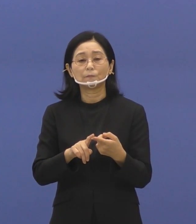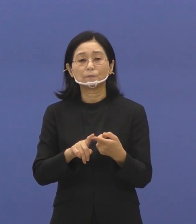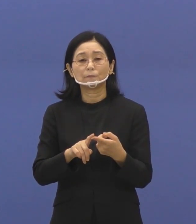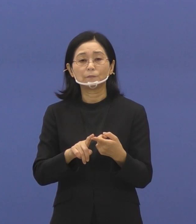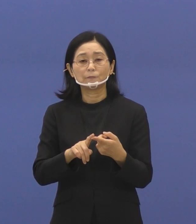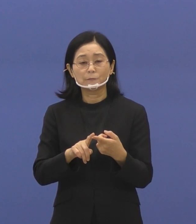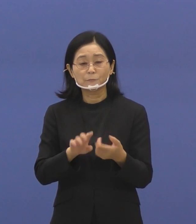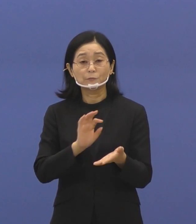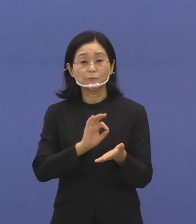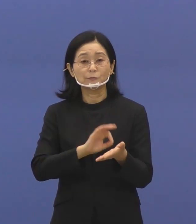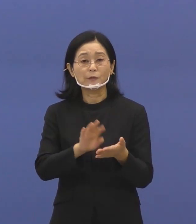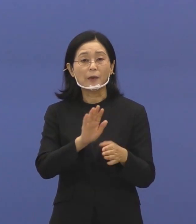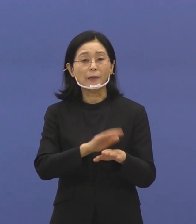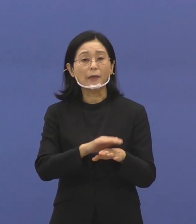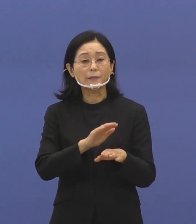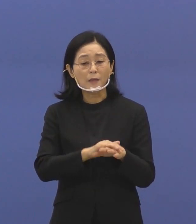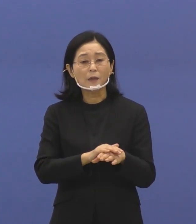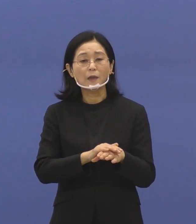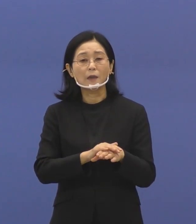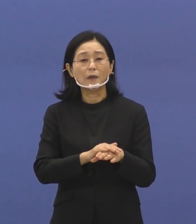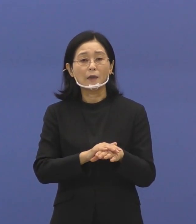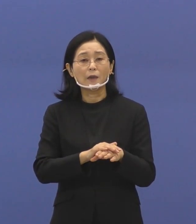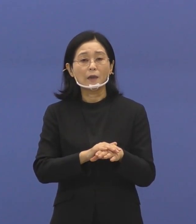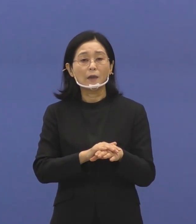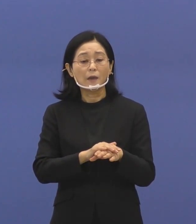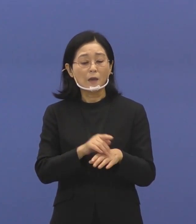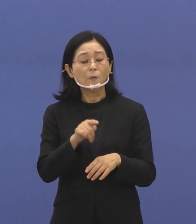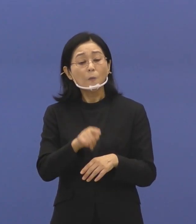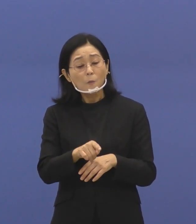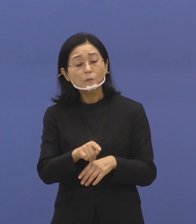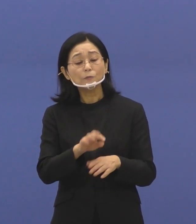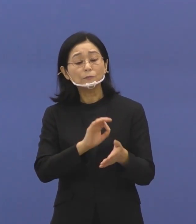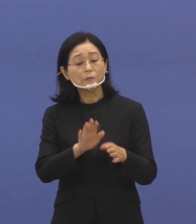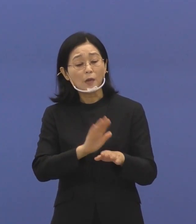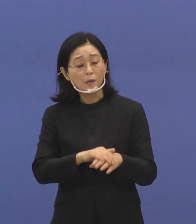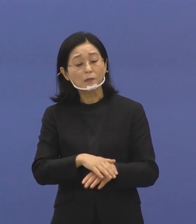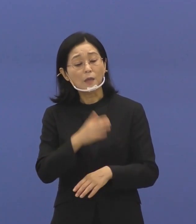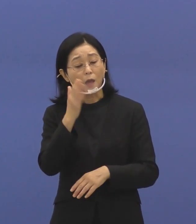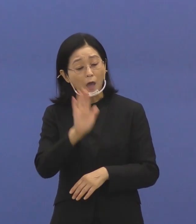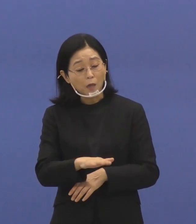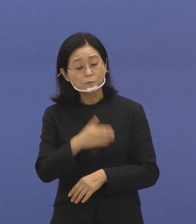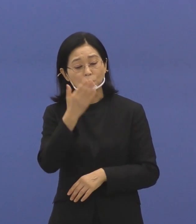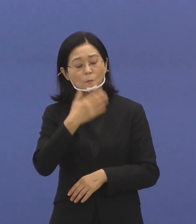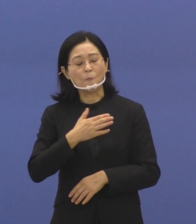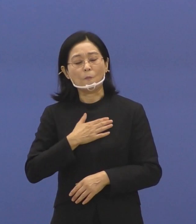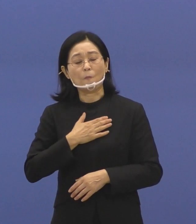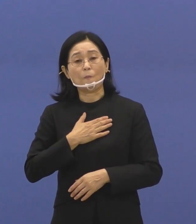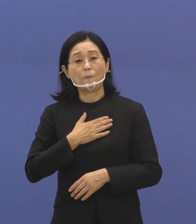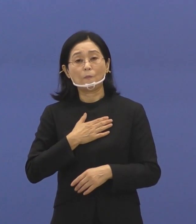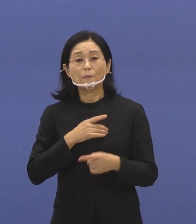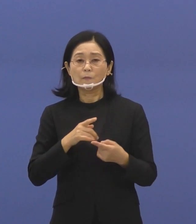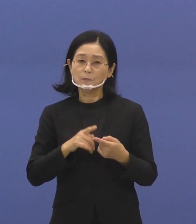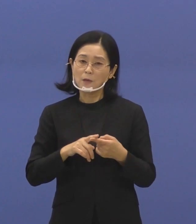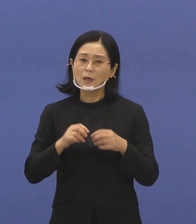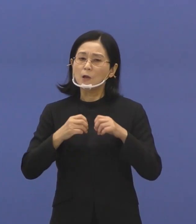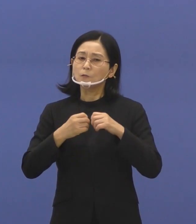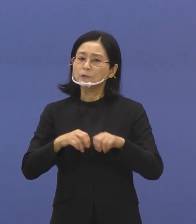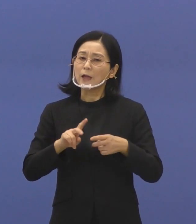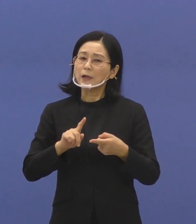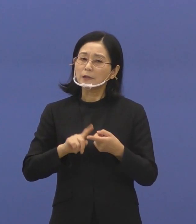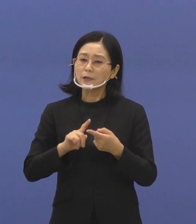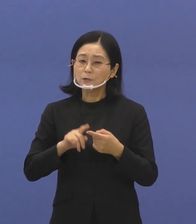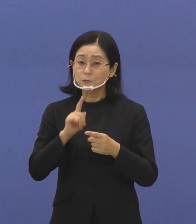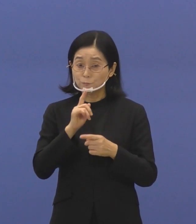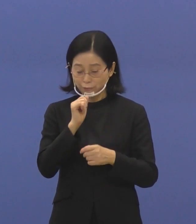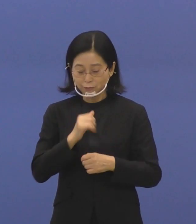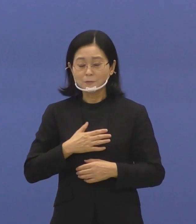使い道に多くなっているかとかですね、そうですね、まあ、具体的に言った方が分かりやすいです